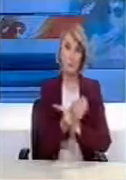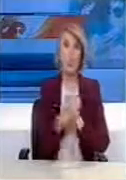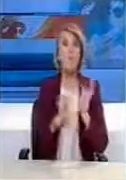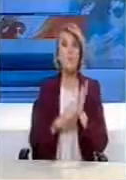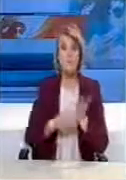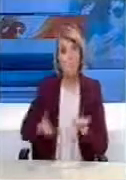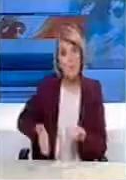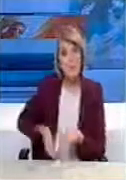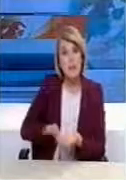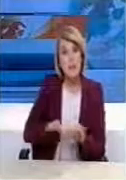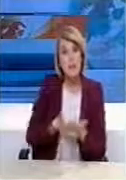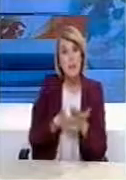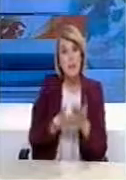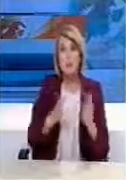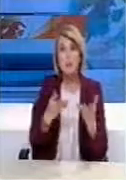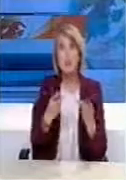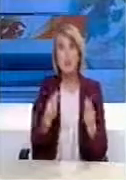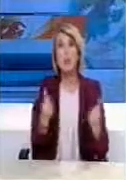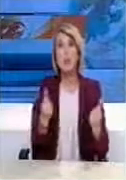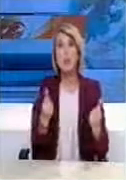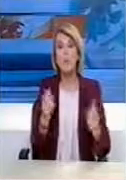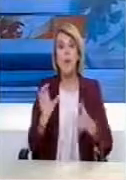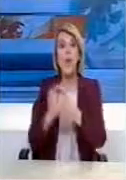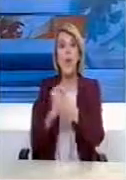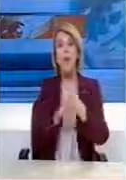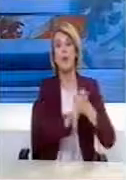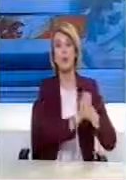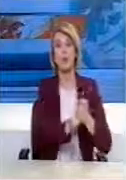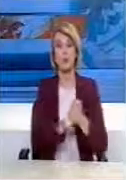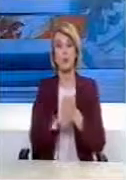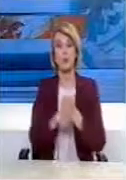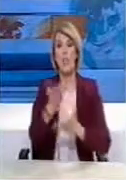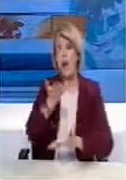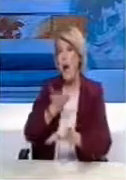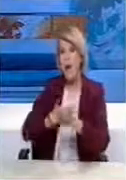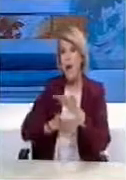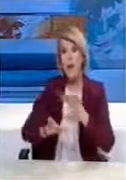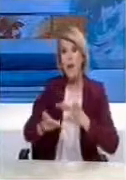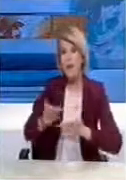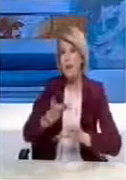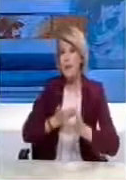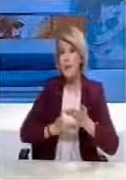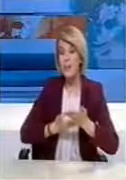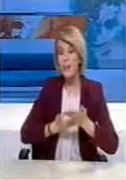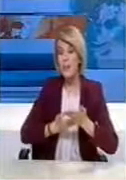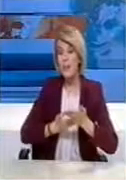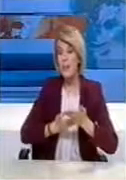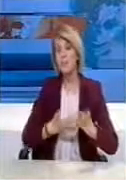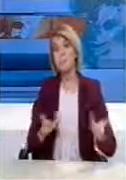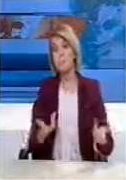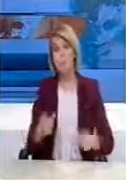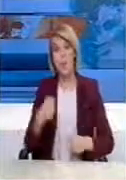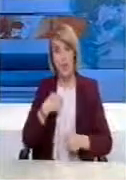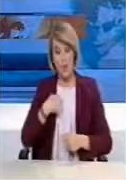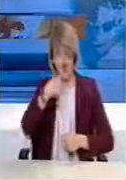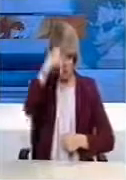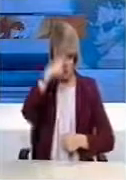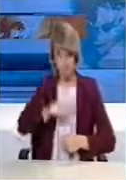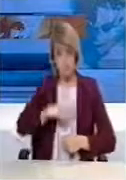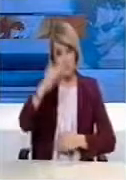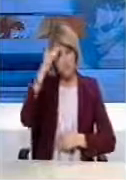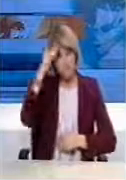βοηθήσει να ξεπεράσουμε αυτή την πανδημία, είναι πάνω απ' όλα η ενότητα και η αλληλεγγύη μεταξύ μας. Από αυτή τη θέση χαιρετώ